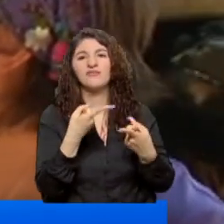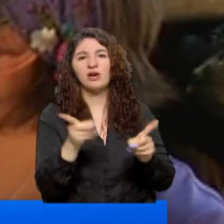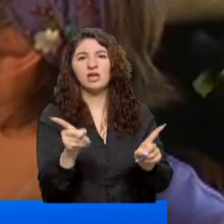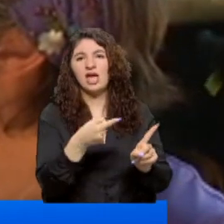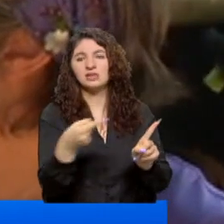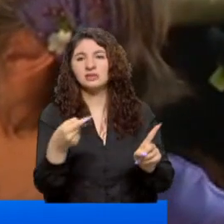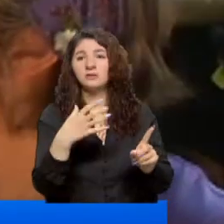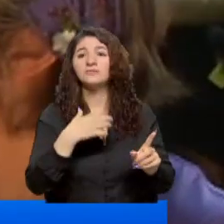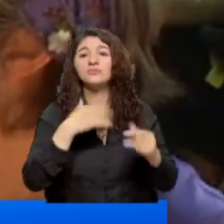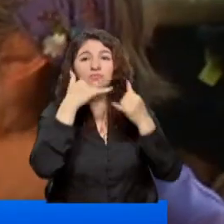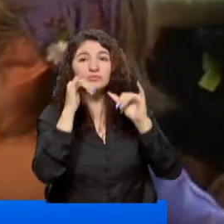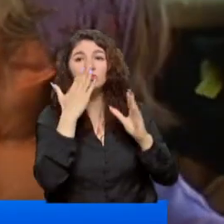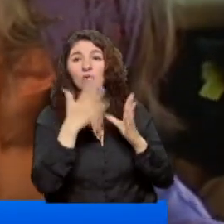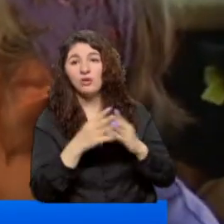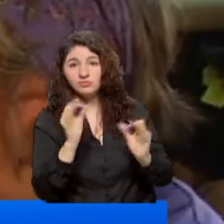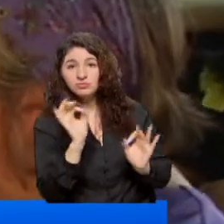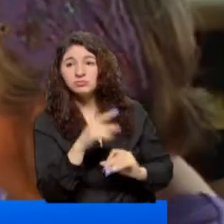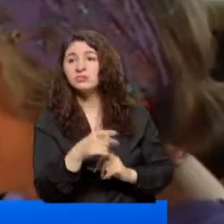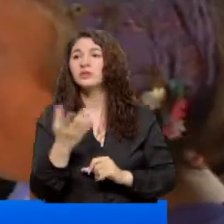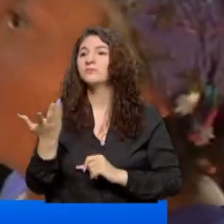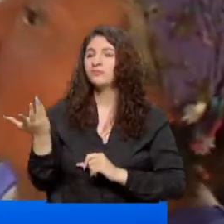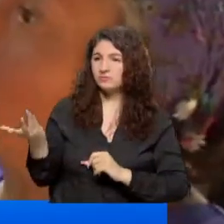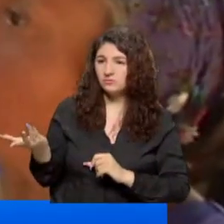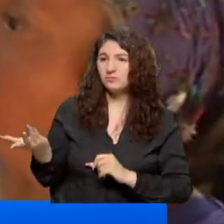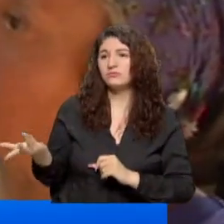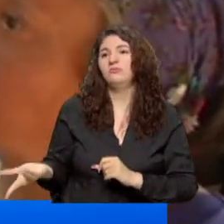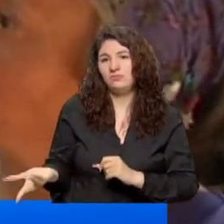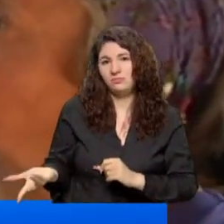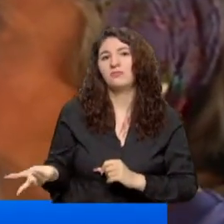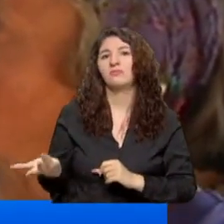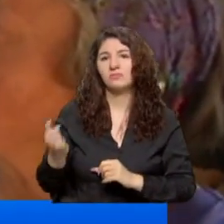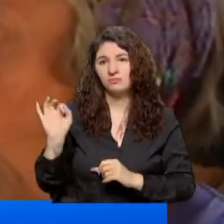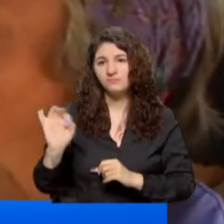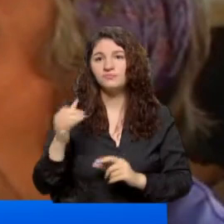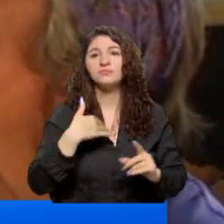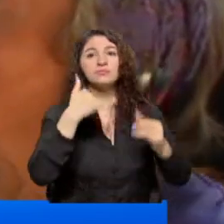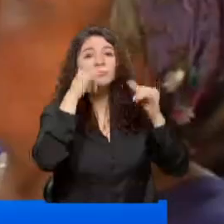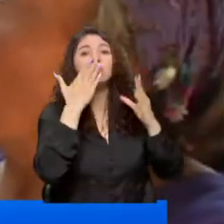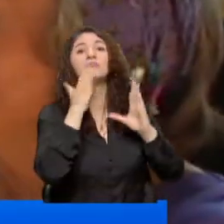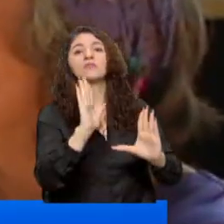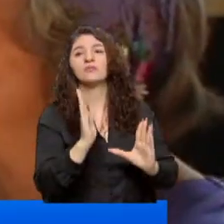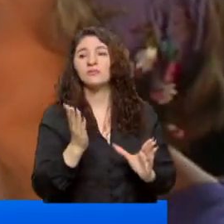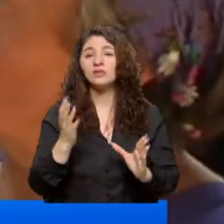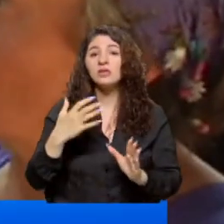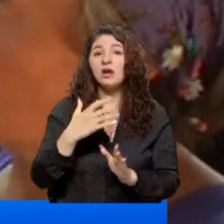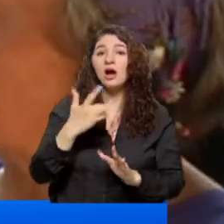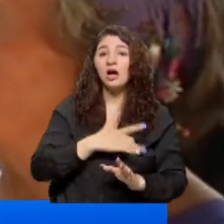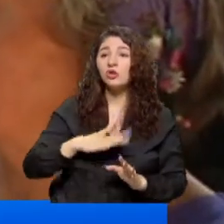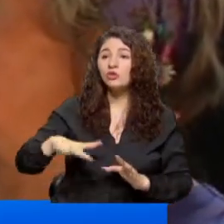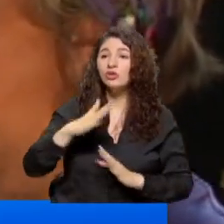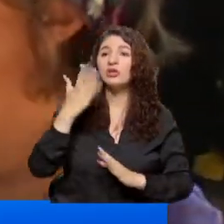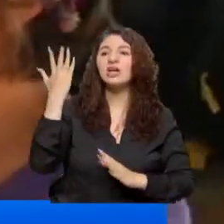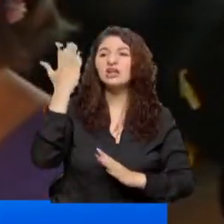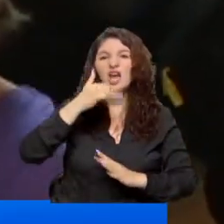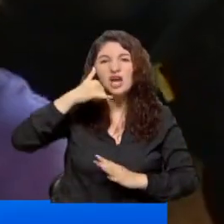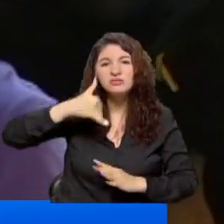açık neyimiz yok oluyor değil mi Elbette şeyimiz yok Anadolu'nun